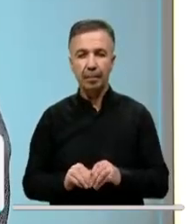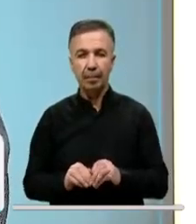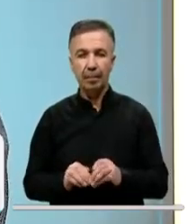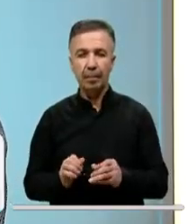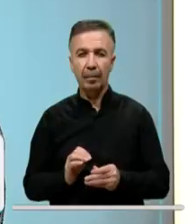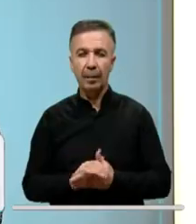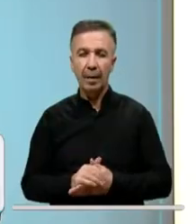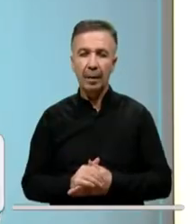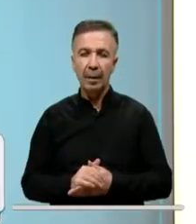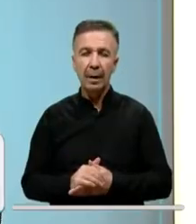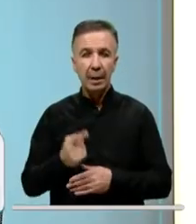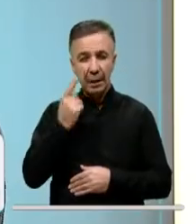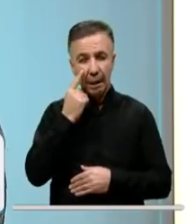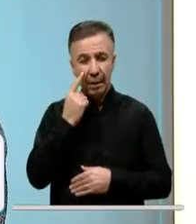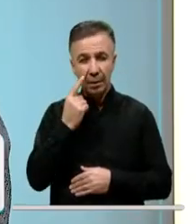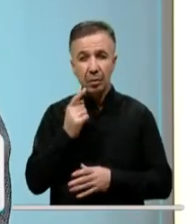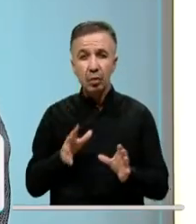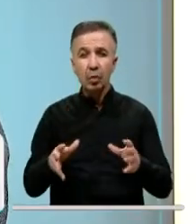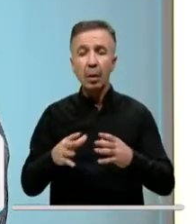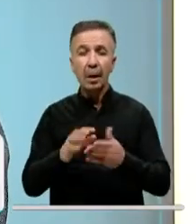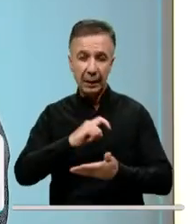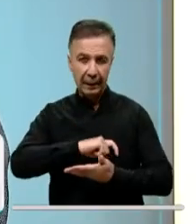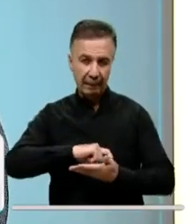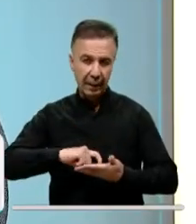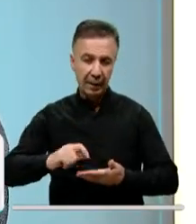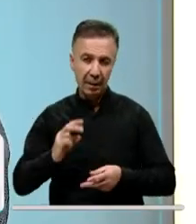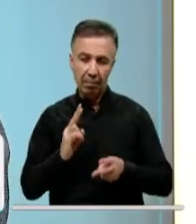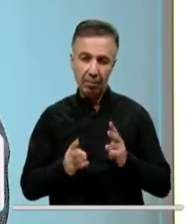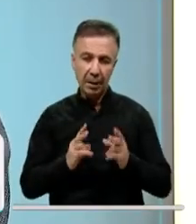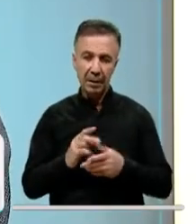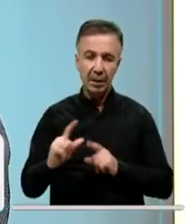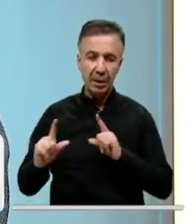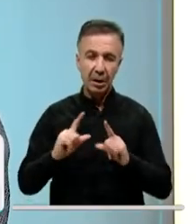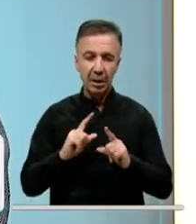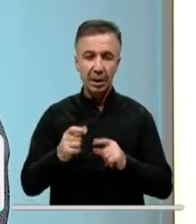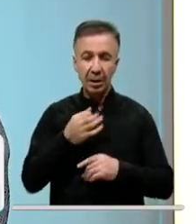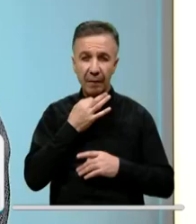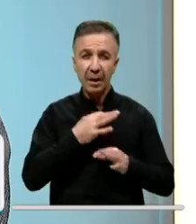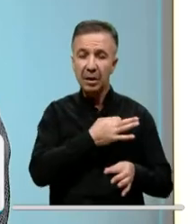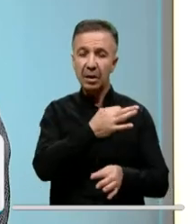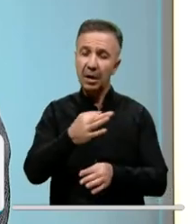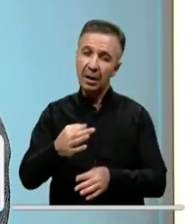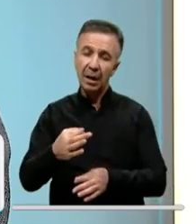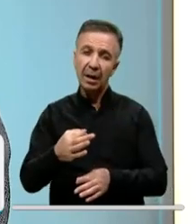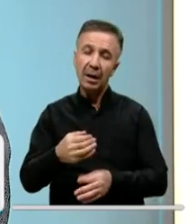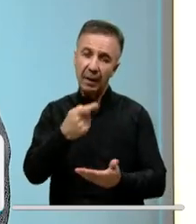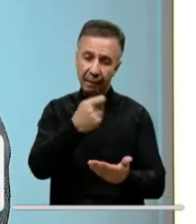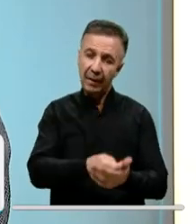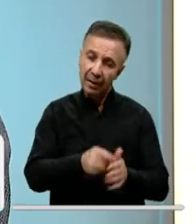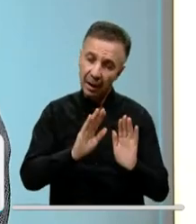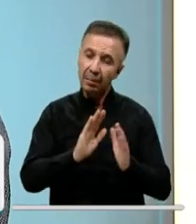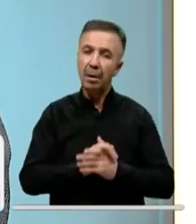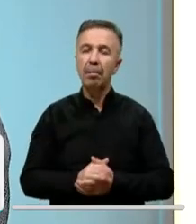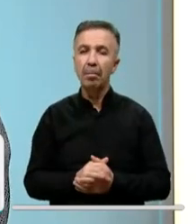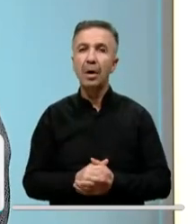Devlet topladığı vergiden bazen yani ihtiyaçlılara da verebilir. Fakat bu ihtiyaçlının